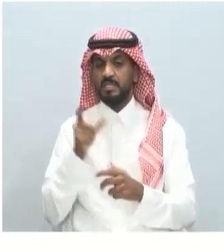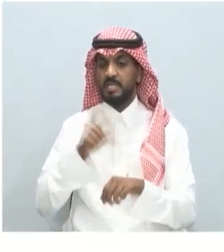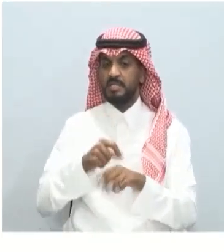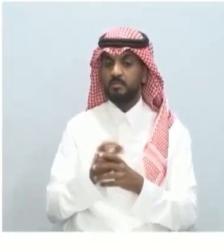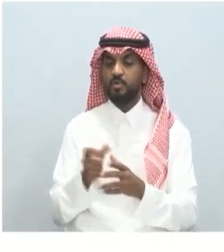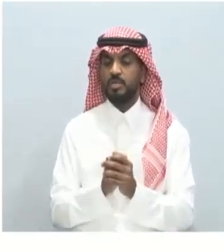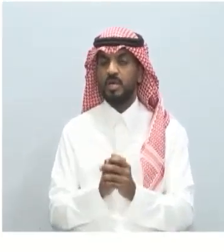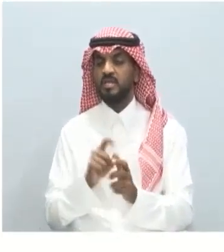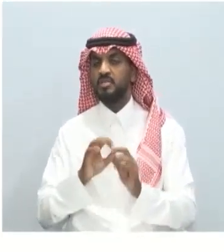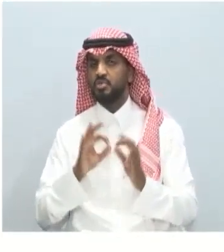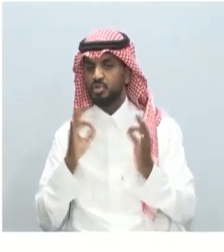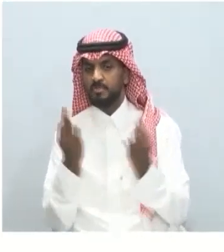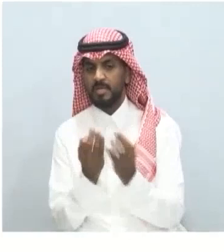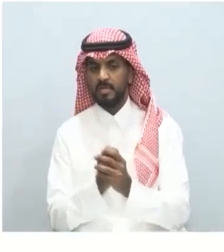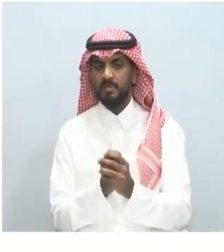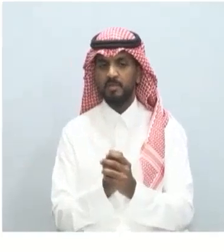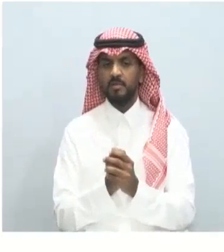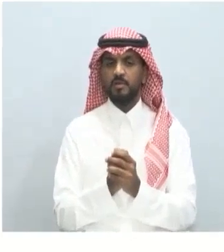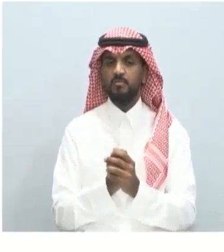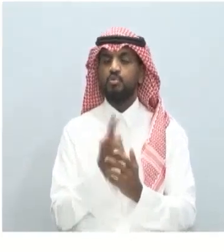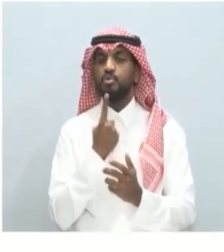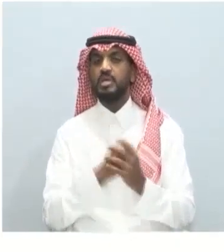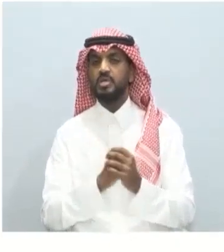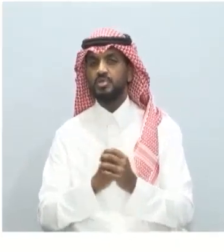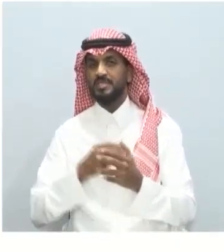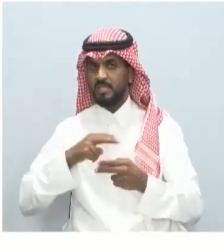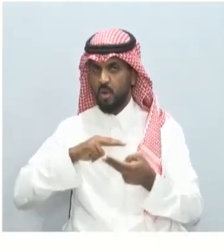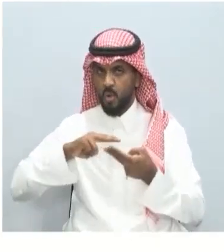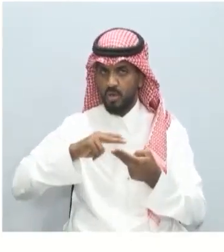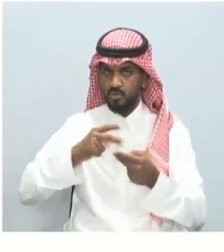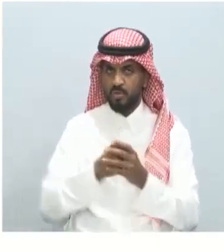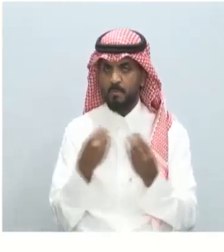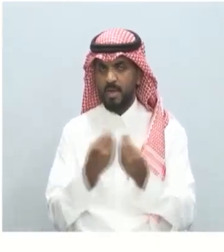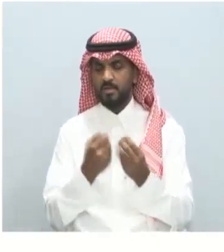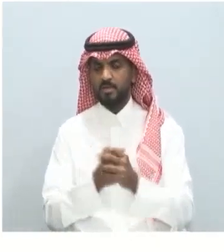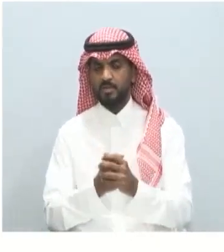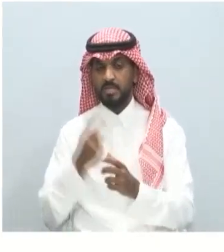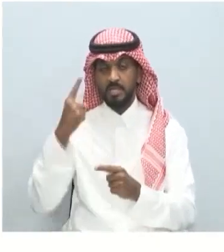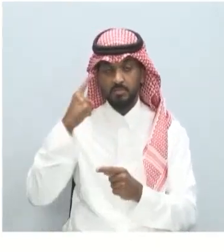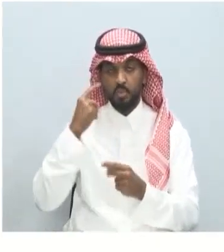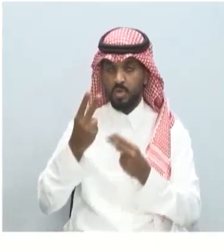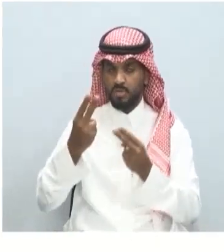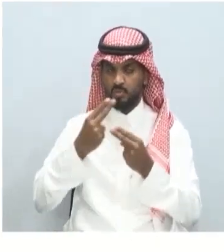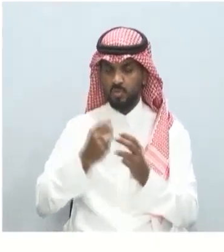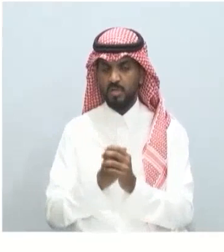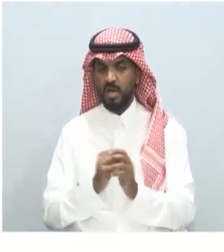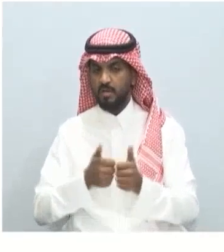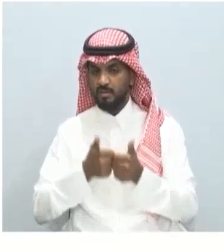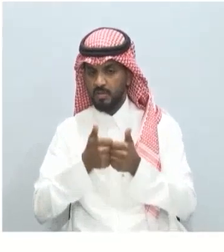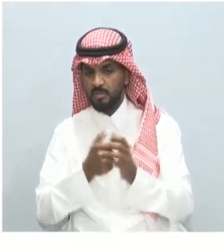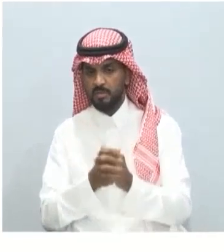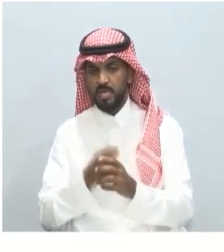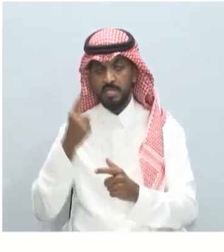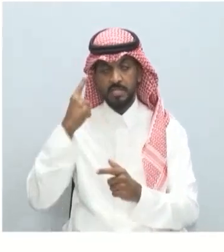كائنا اجتماعيا محتاج الى التواصل مع غيره فهو يسمع منهم ويسمعهم وعلى قدر اجادته